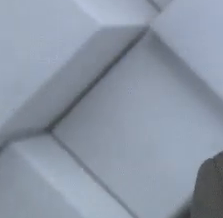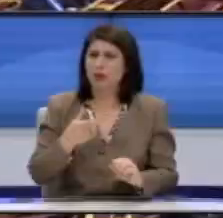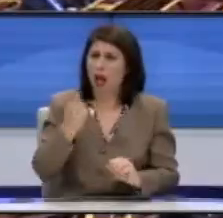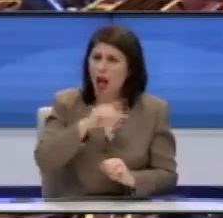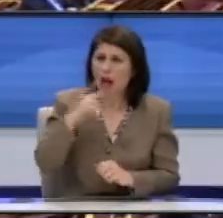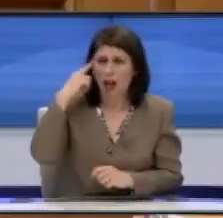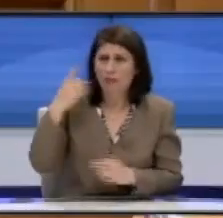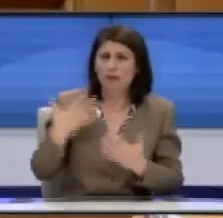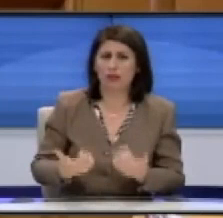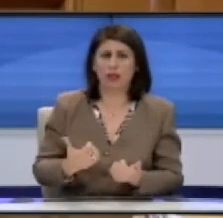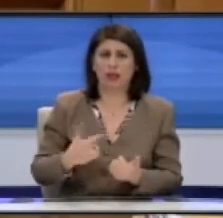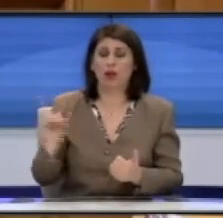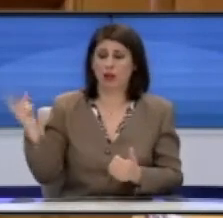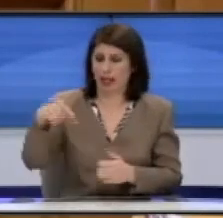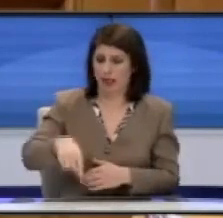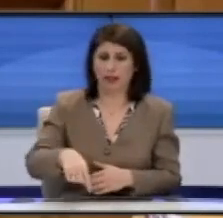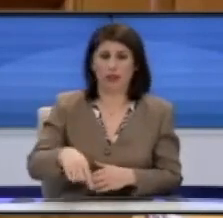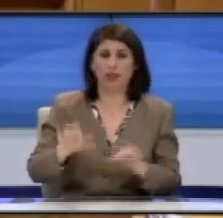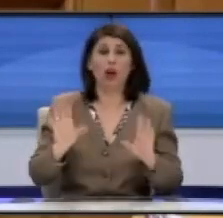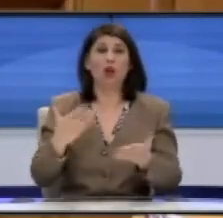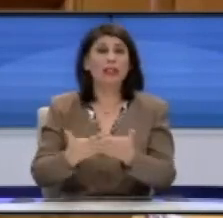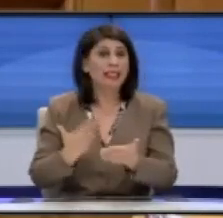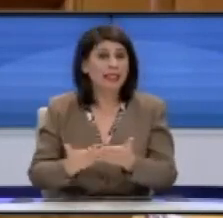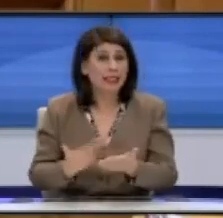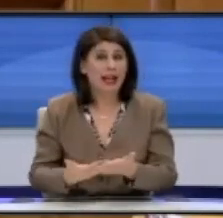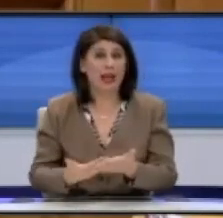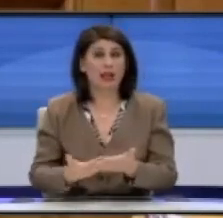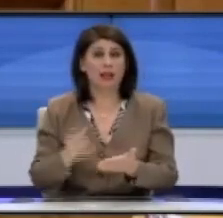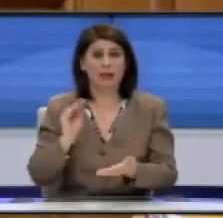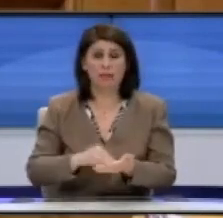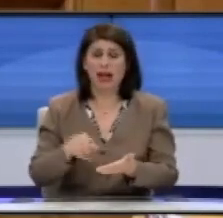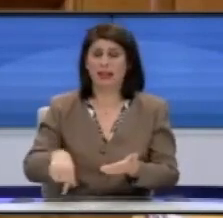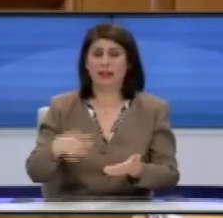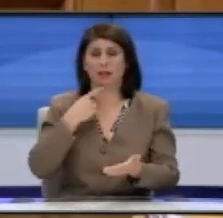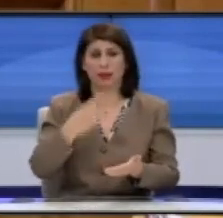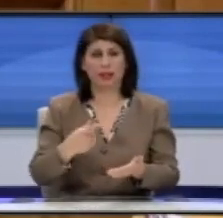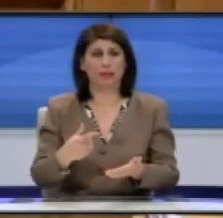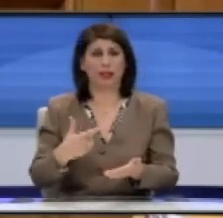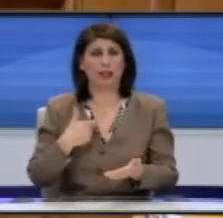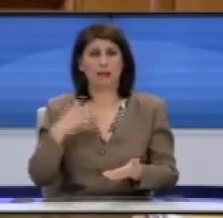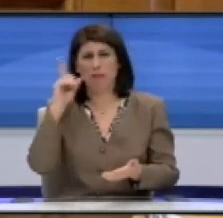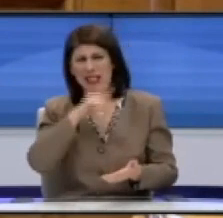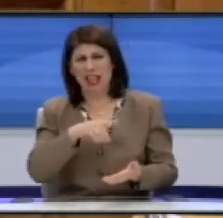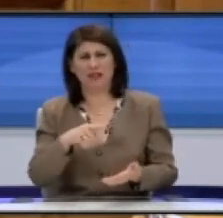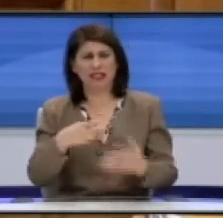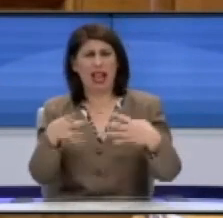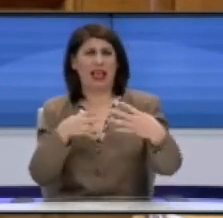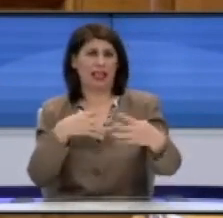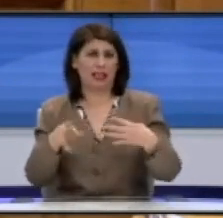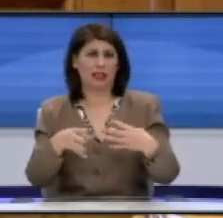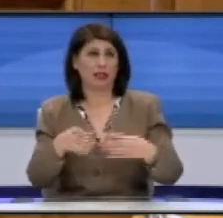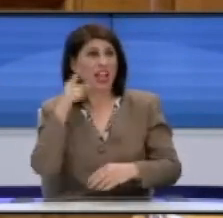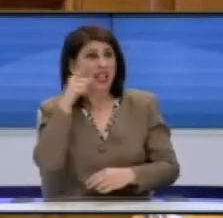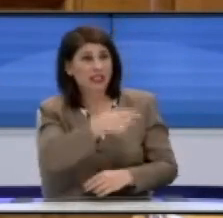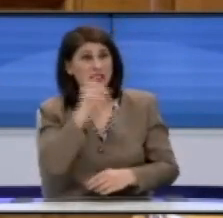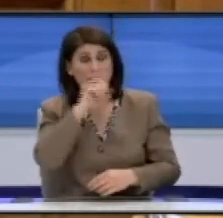ενημέρωση των πολιτών από την ΑΔΑΕ για τις παρακολουθήσεις. Σύμφωνα με τον κύριο Ντογιάκο, η ΑΔΑΕ δεν χρειάζεται